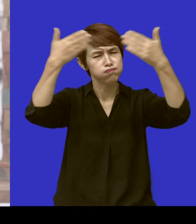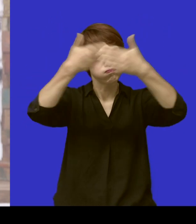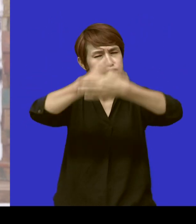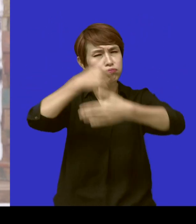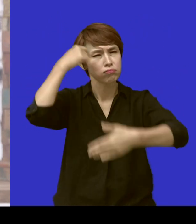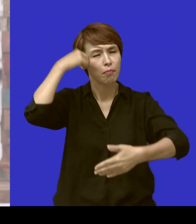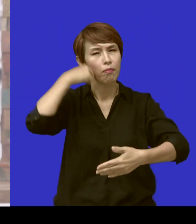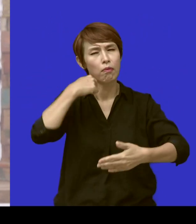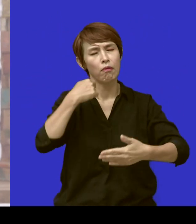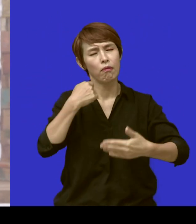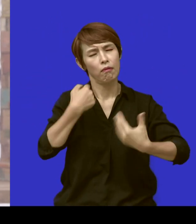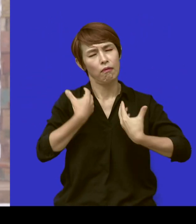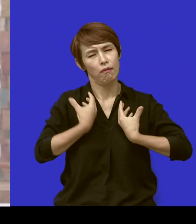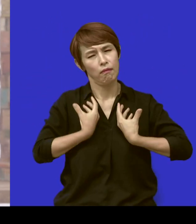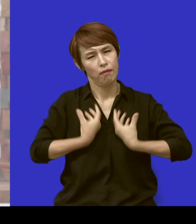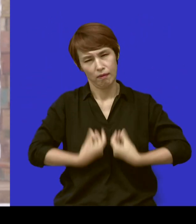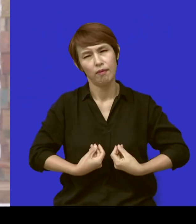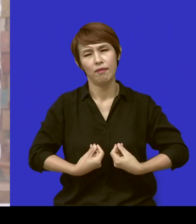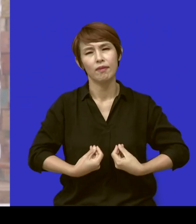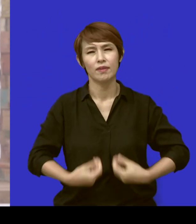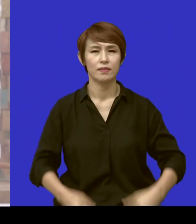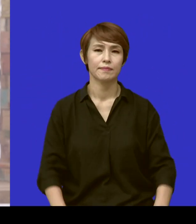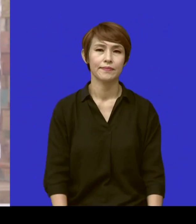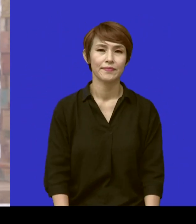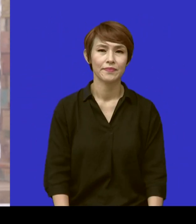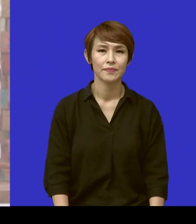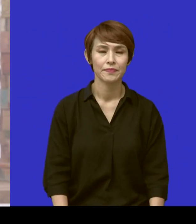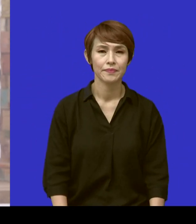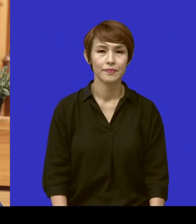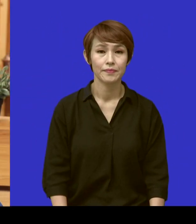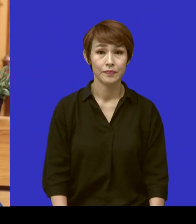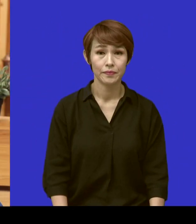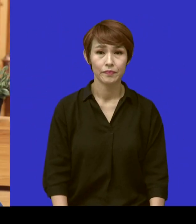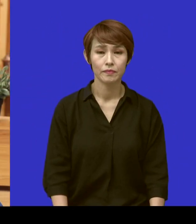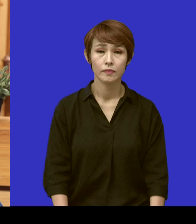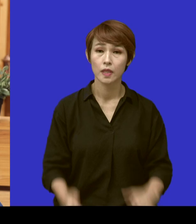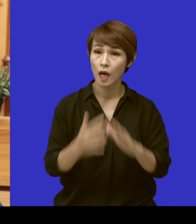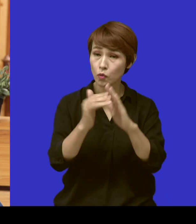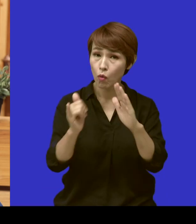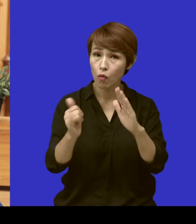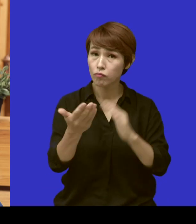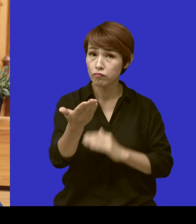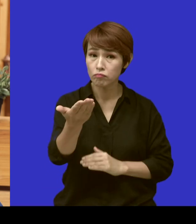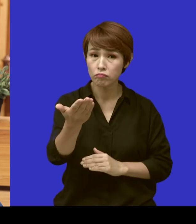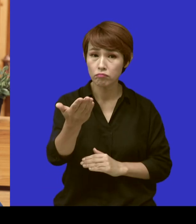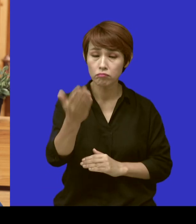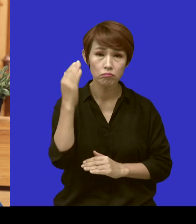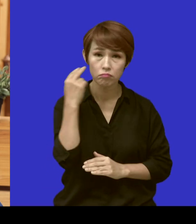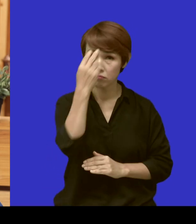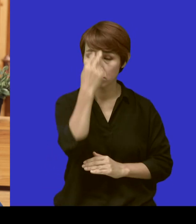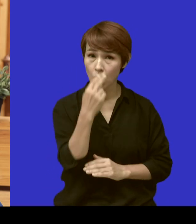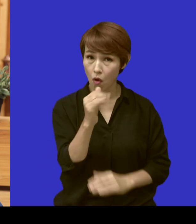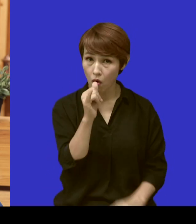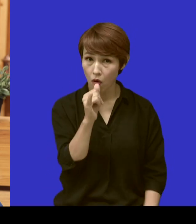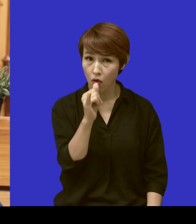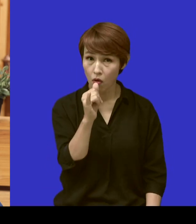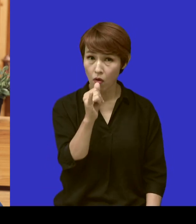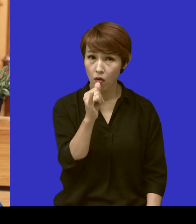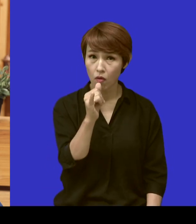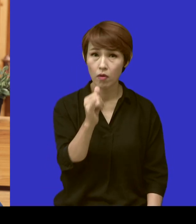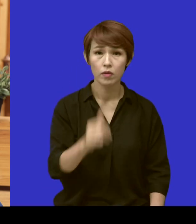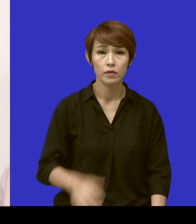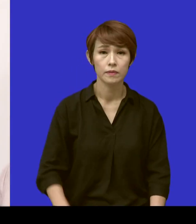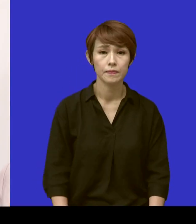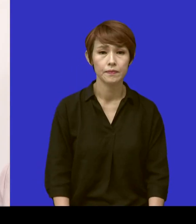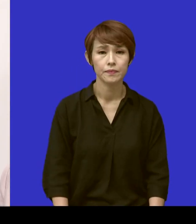절망, 그래요. 그 느낌일 것 같아요. 네. 혹시 뭐 가족 중에도 같은 장애를 경험하고 계신 분이